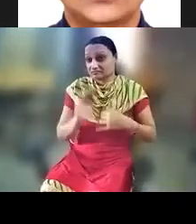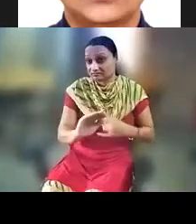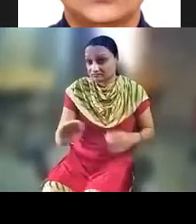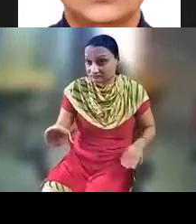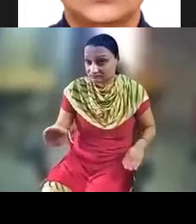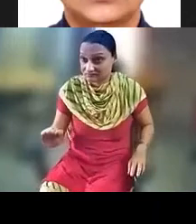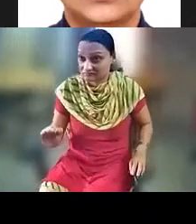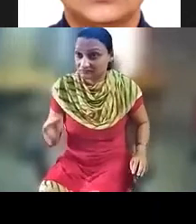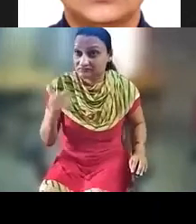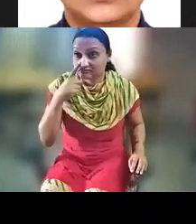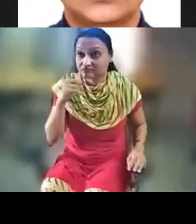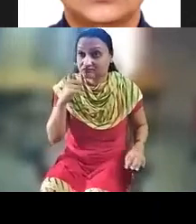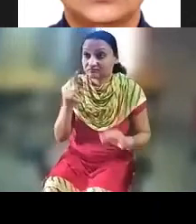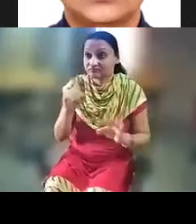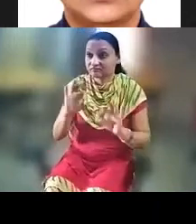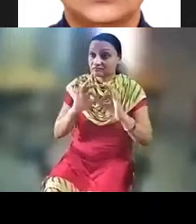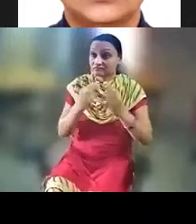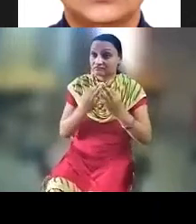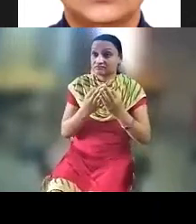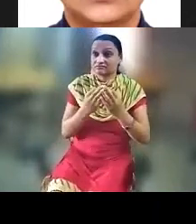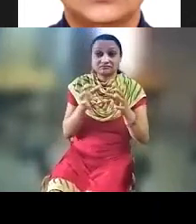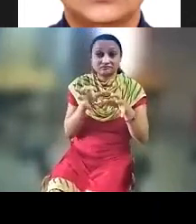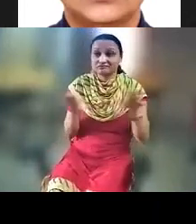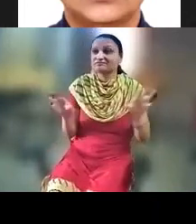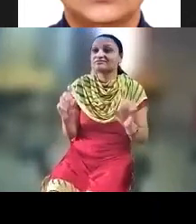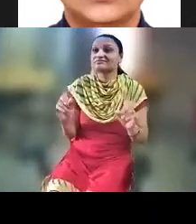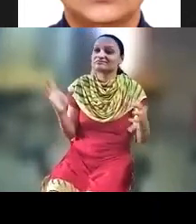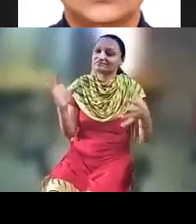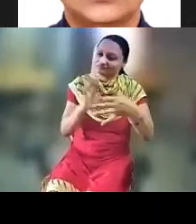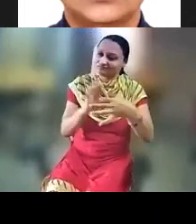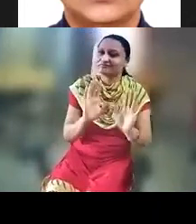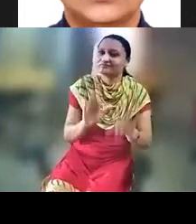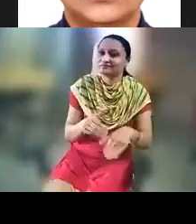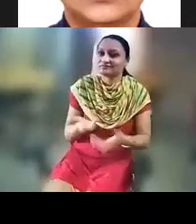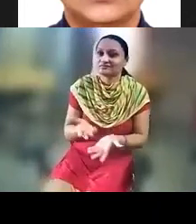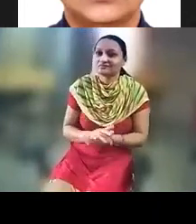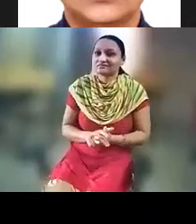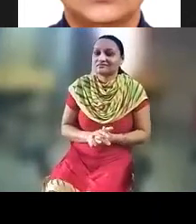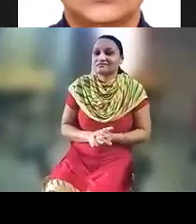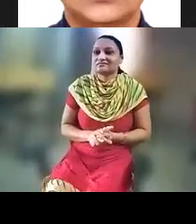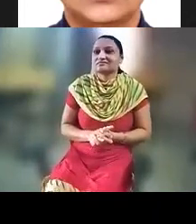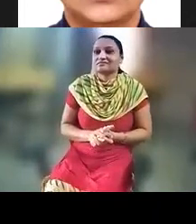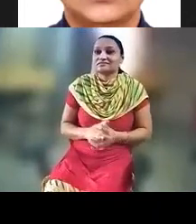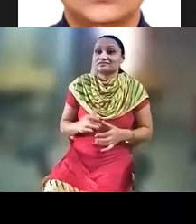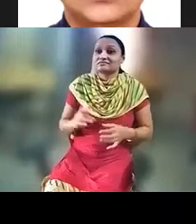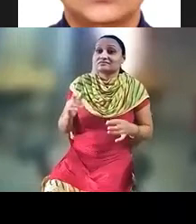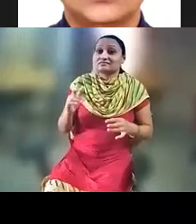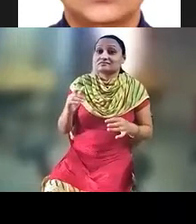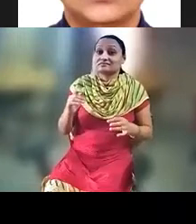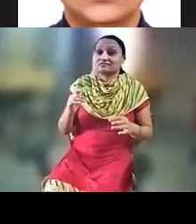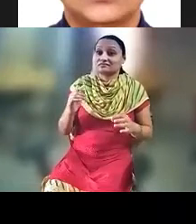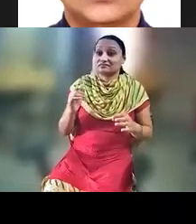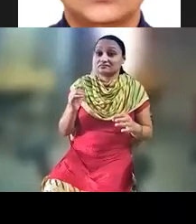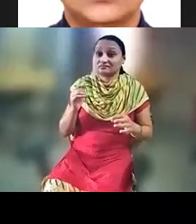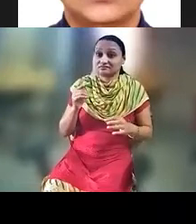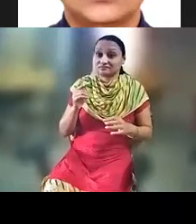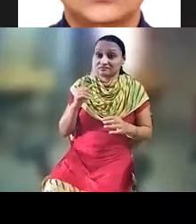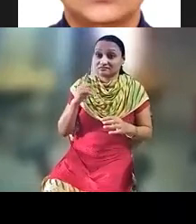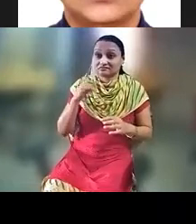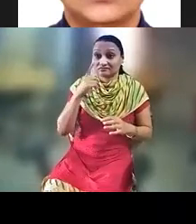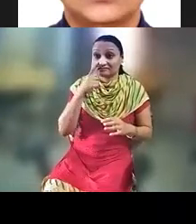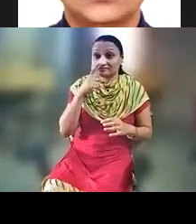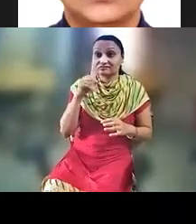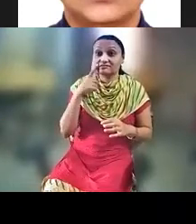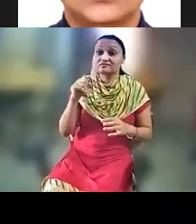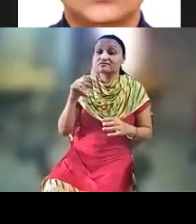बच्चे और माता पिता और परिवार अलग अलग नहीं है। सो चिल्ड्रन लिविंग इन हाउसहोल्ड्स विद अ हाई हाउसिंग कॉस्ट बर्डन, जहाँ